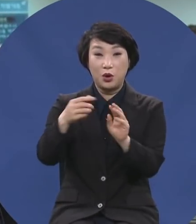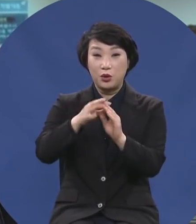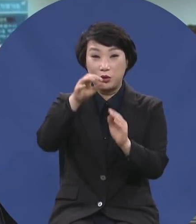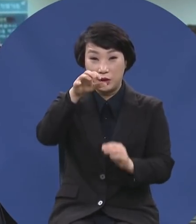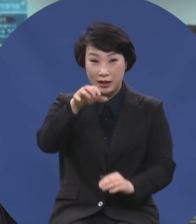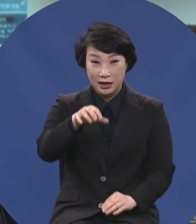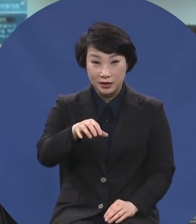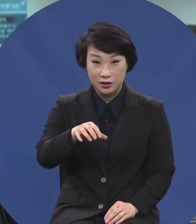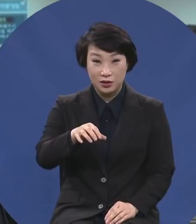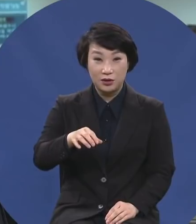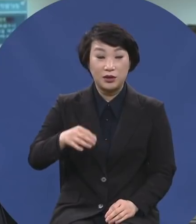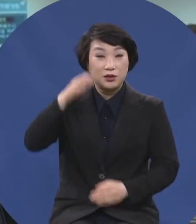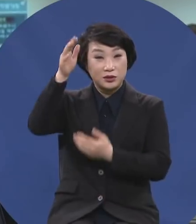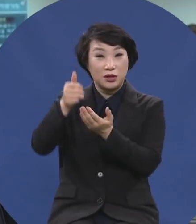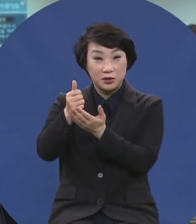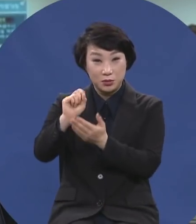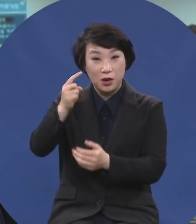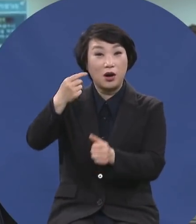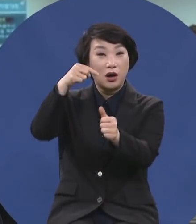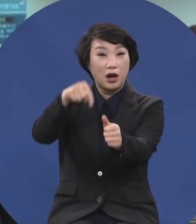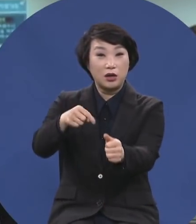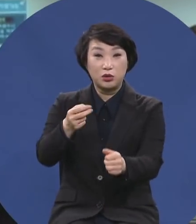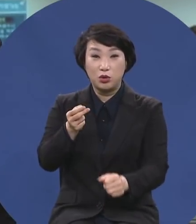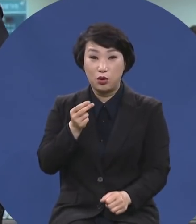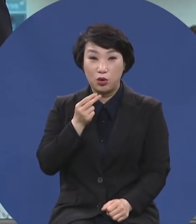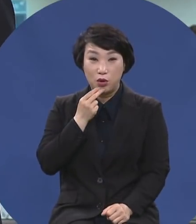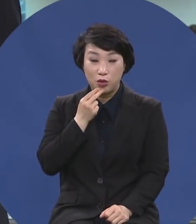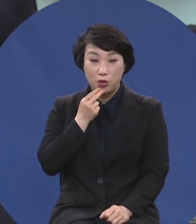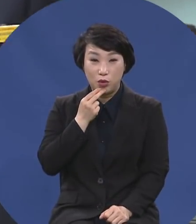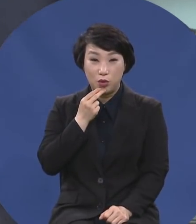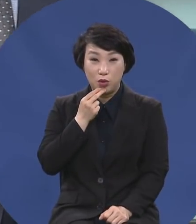교회가 성령으로 가르치지 않고